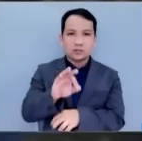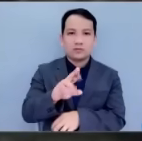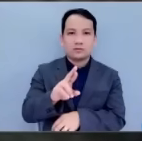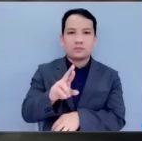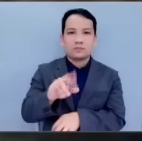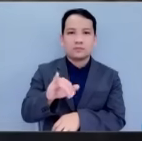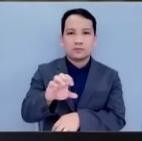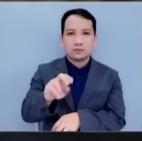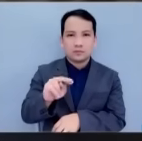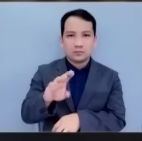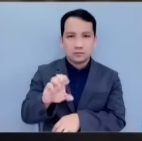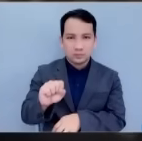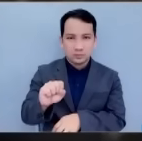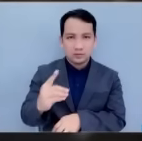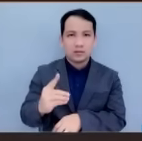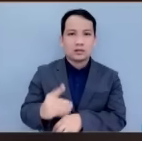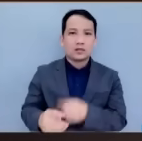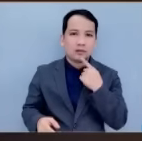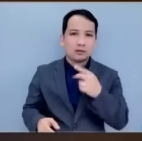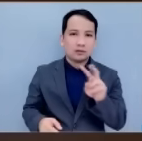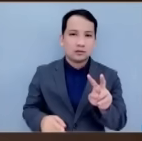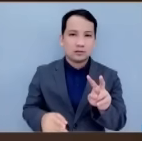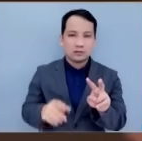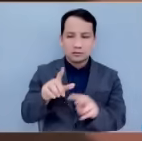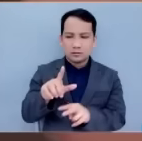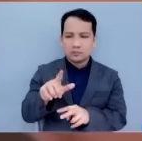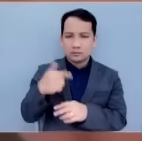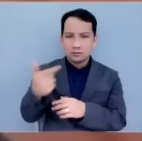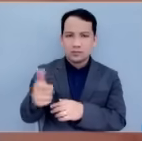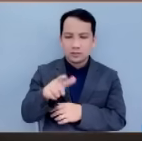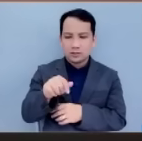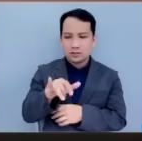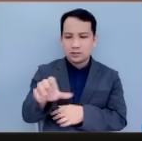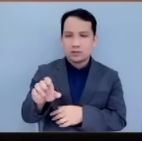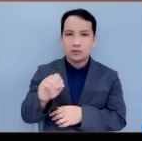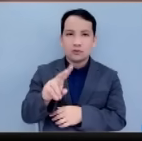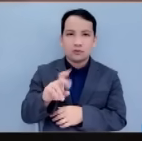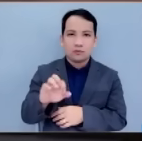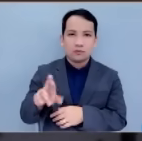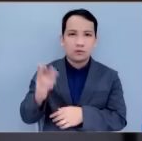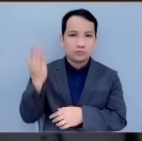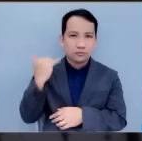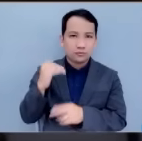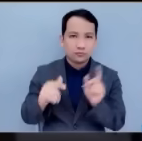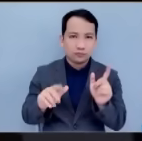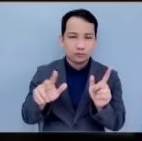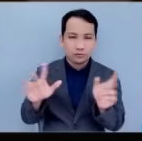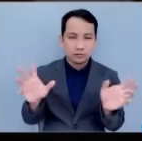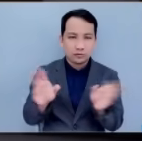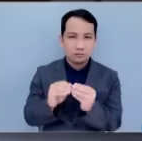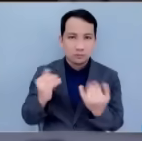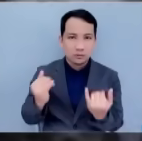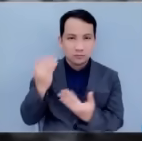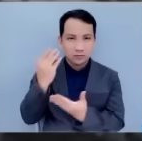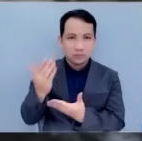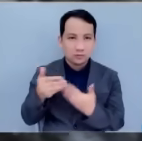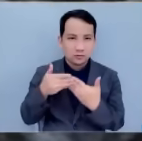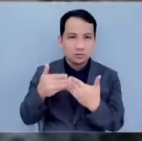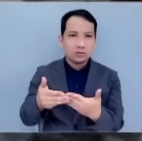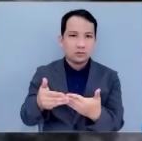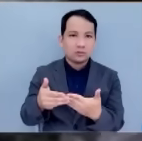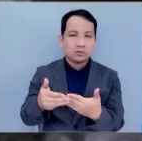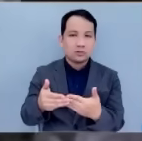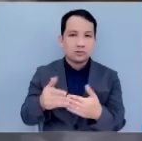solo debut album ni V na Layover na nilabas naman noong 2023. Sa ngayon, patuloy pa rin ang mandatory